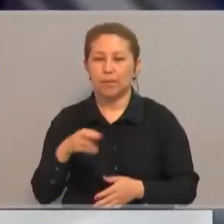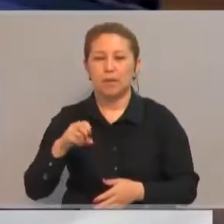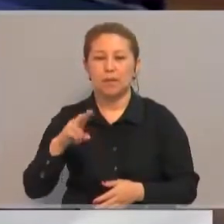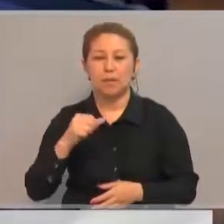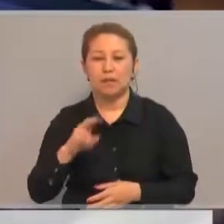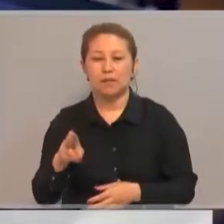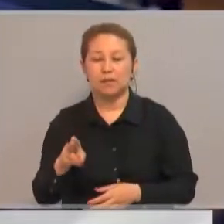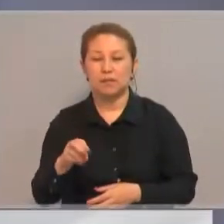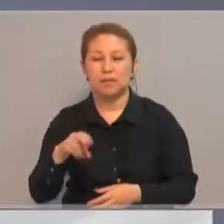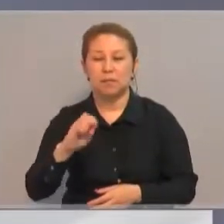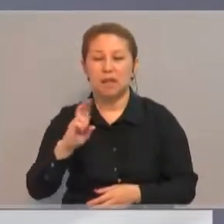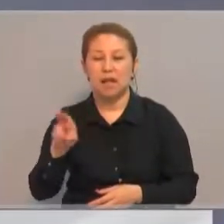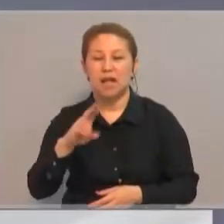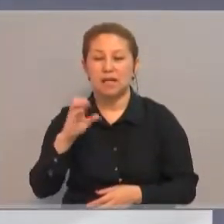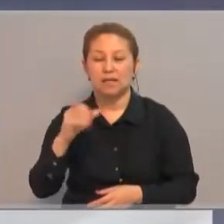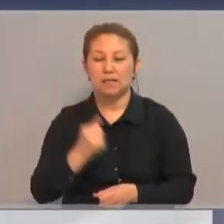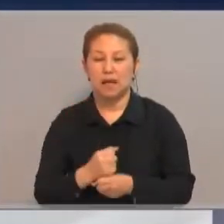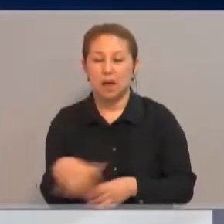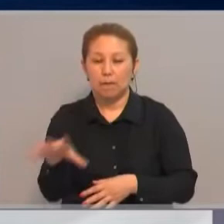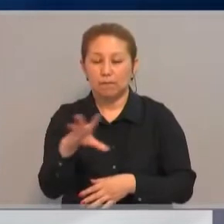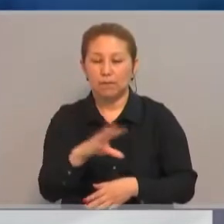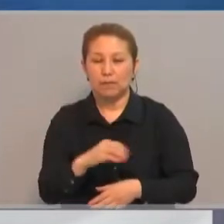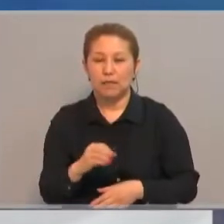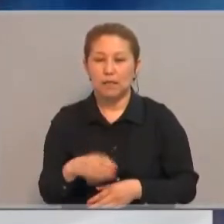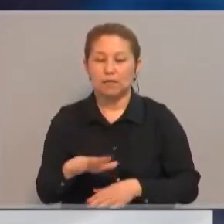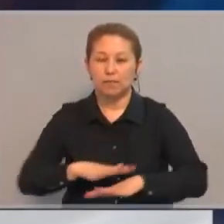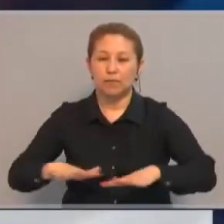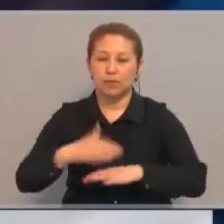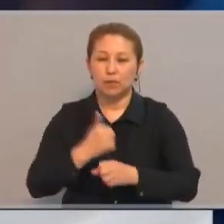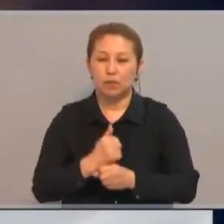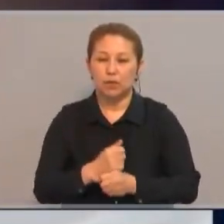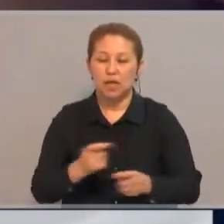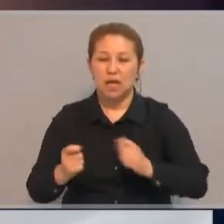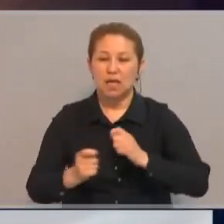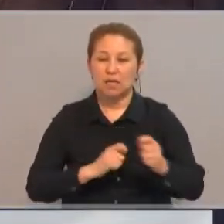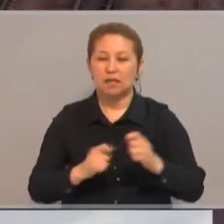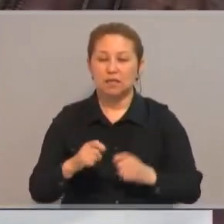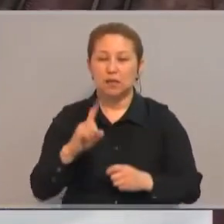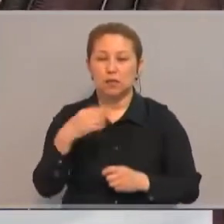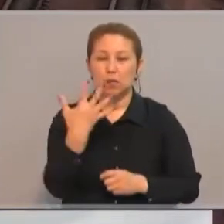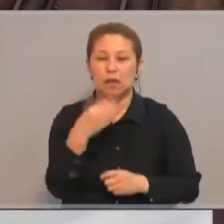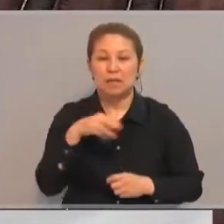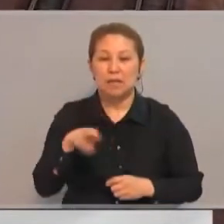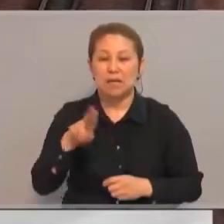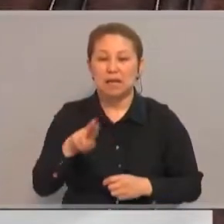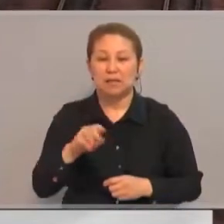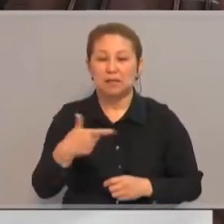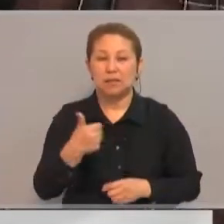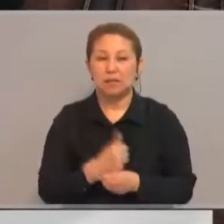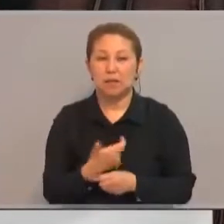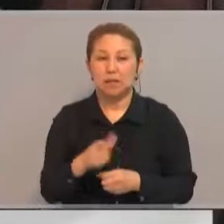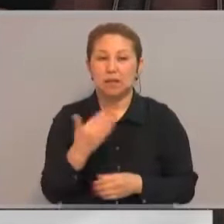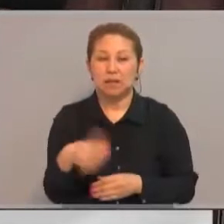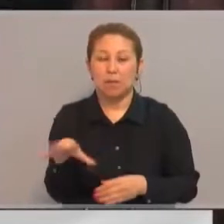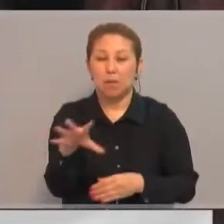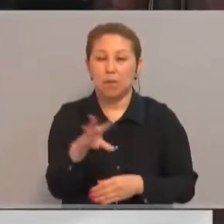пенопласта, пеноплекса. В целом, в индустриальной зоне будут привлечены инвестиции в размере 105 миллиардов тенге. При этом в